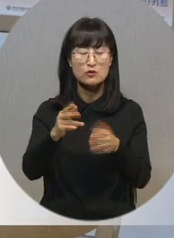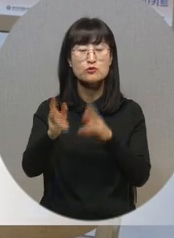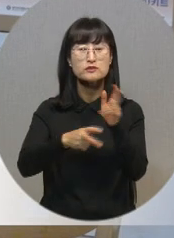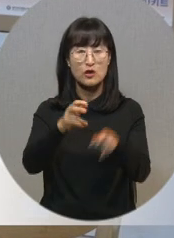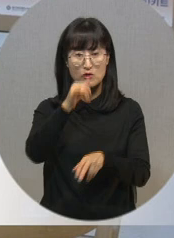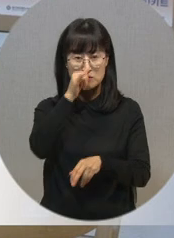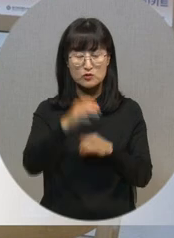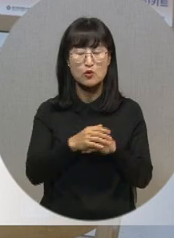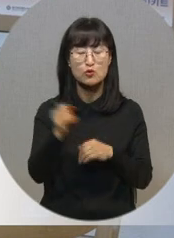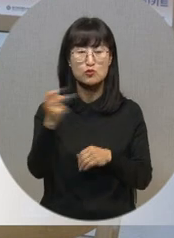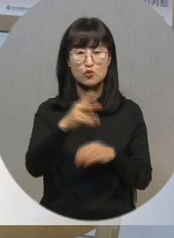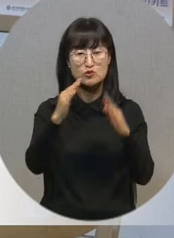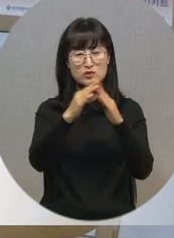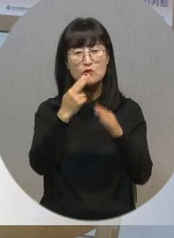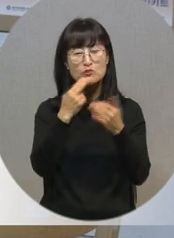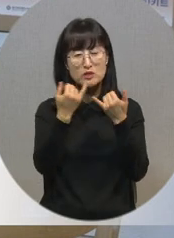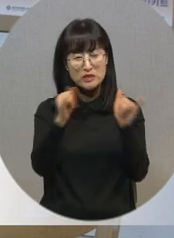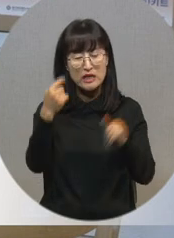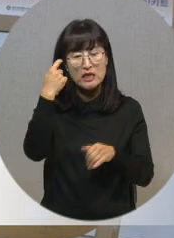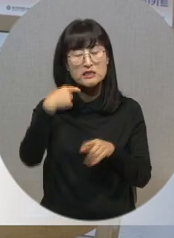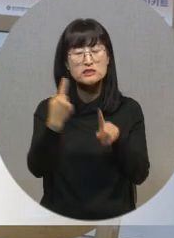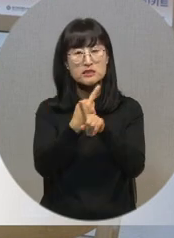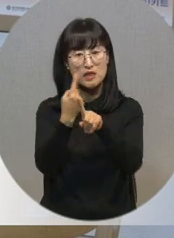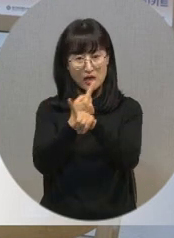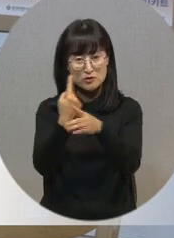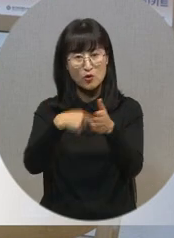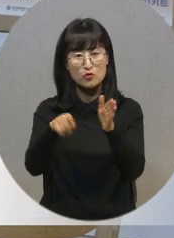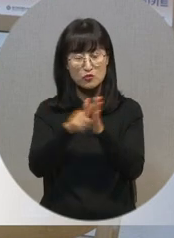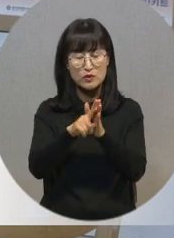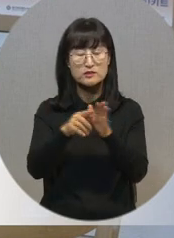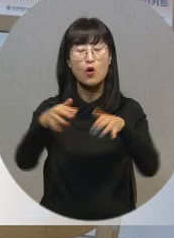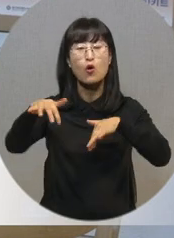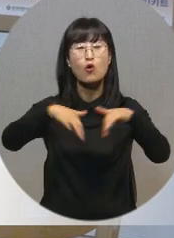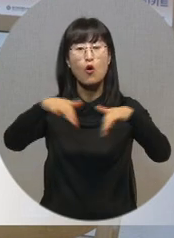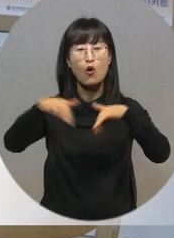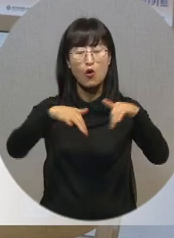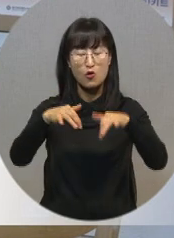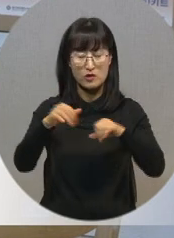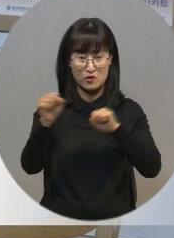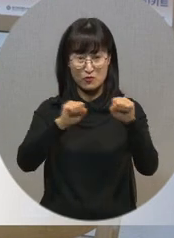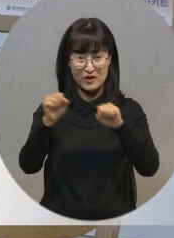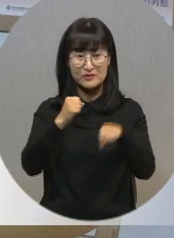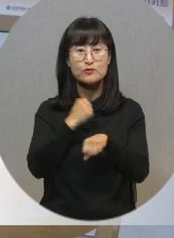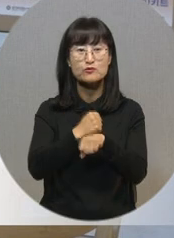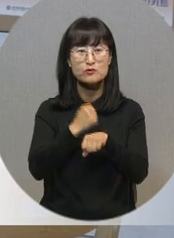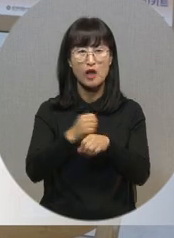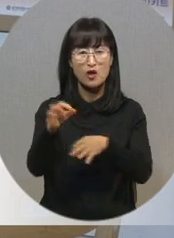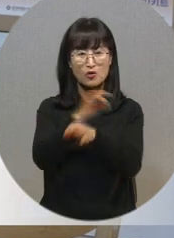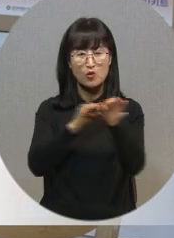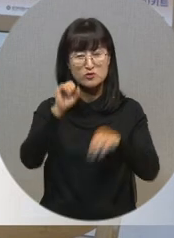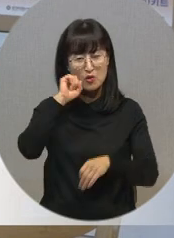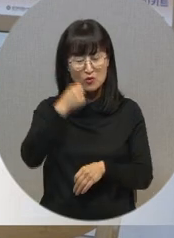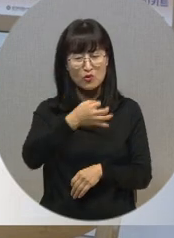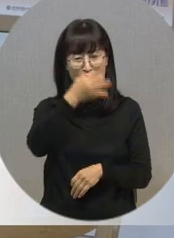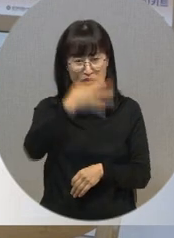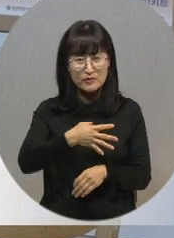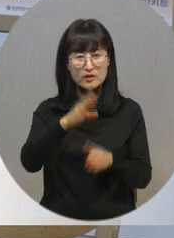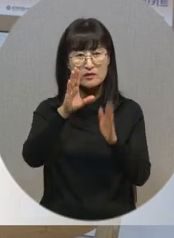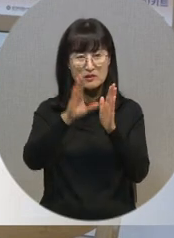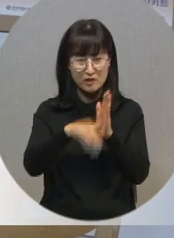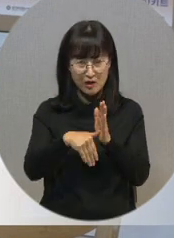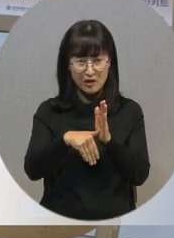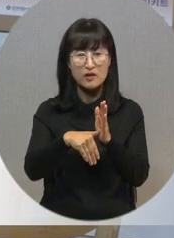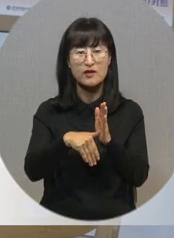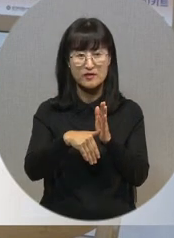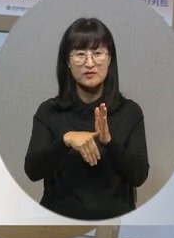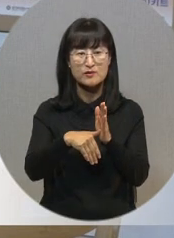인식 개선을 위해서 우리가 함께 거리 캠페인을 하는 행사입니다. 경제가 어렵고 많이 힘들다고 하는데요. 이렇게 어려울